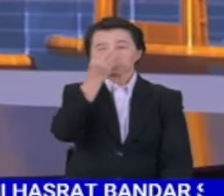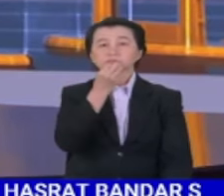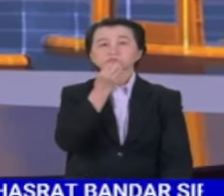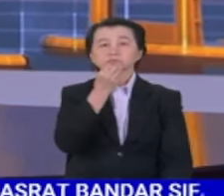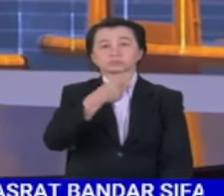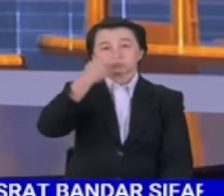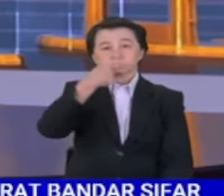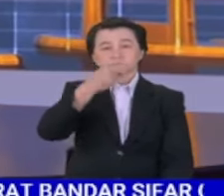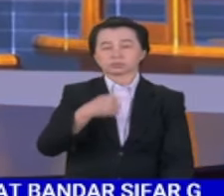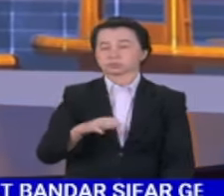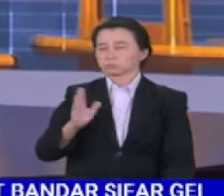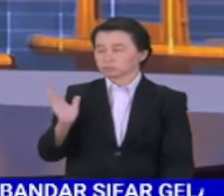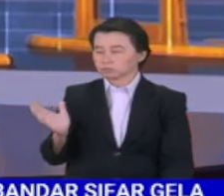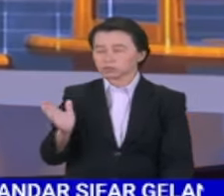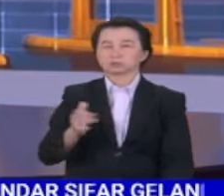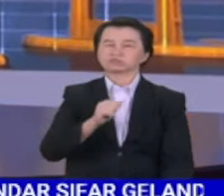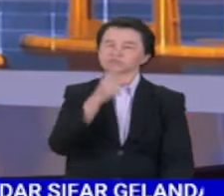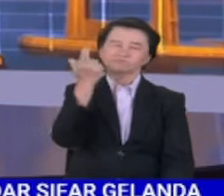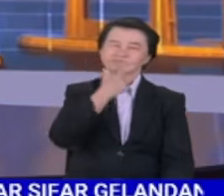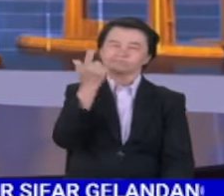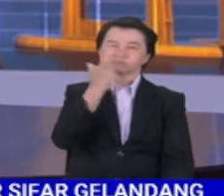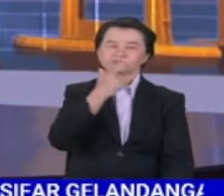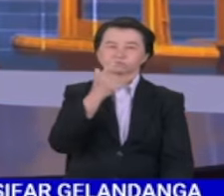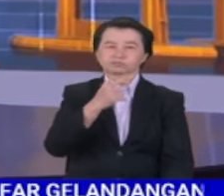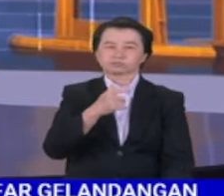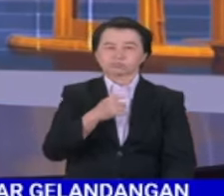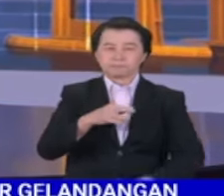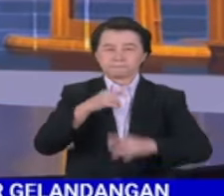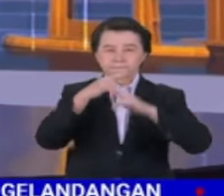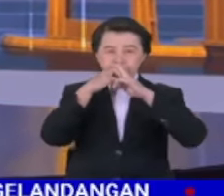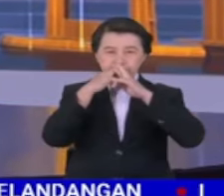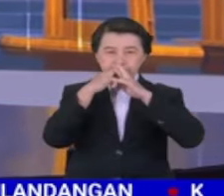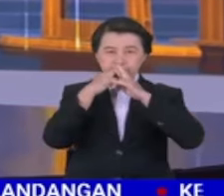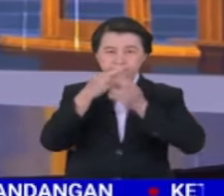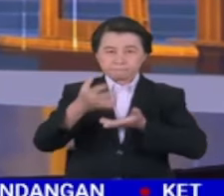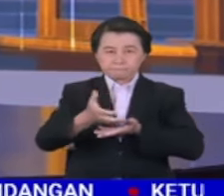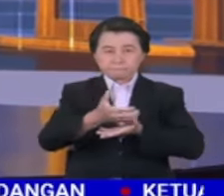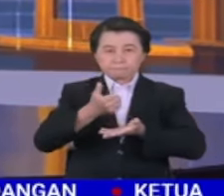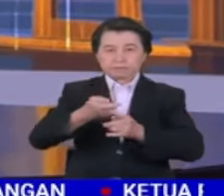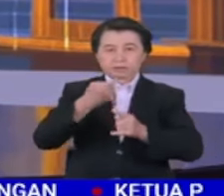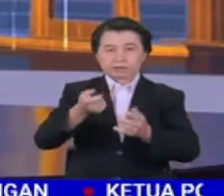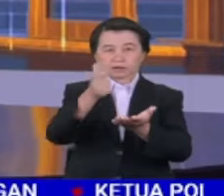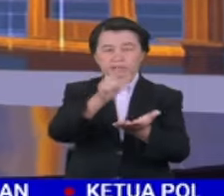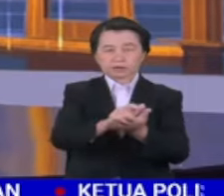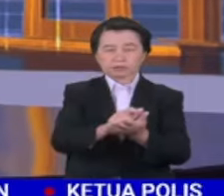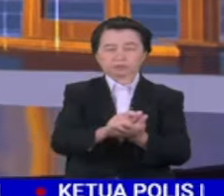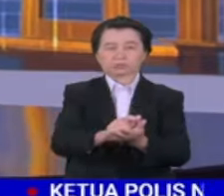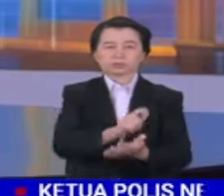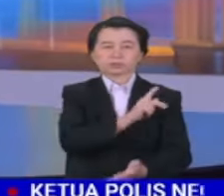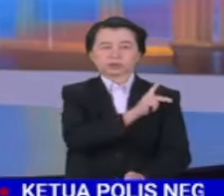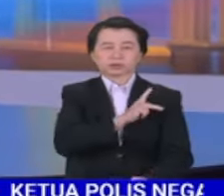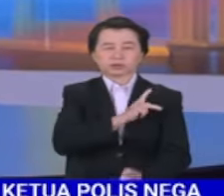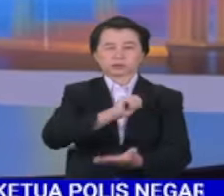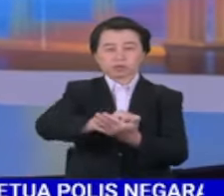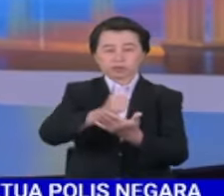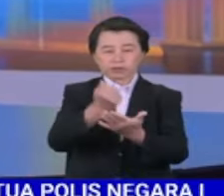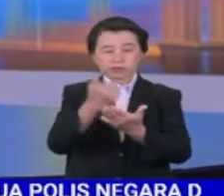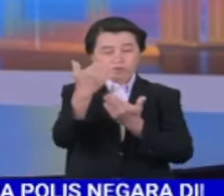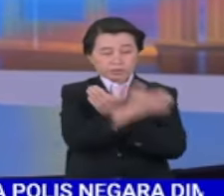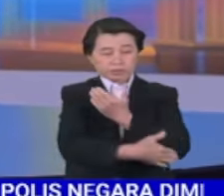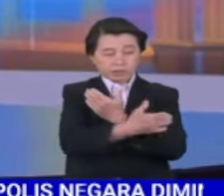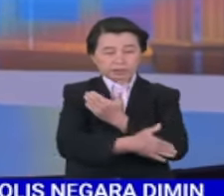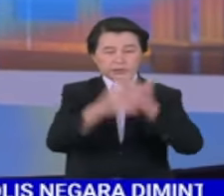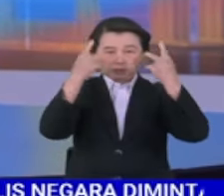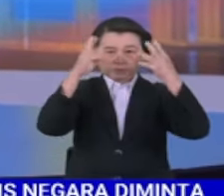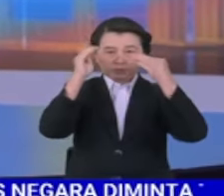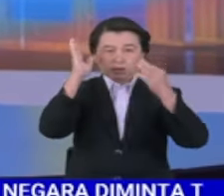menyatakan bahwa beliau tidak akan sekali-kali menyembunyikan dapatkan daripada laporan ketua audit negara malah